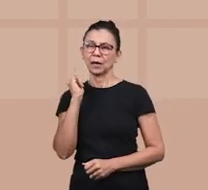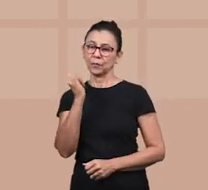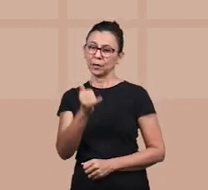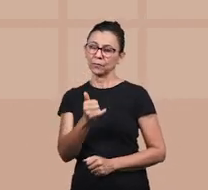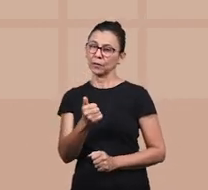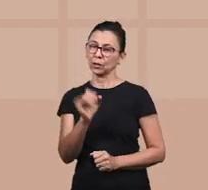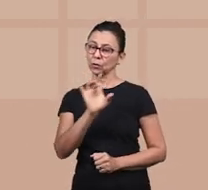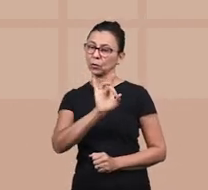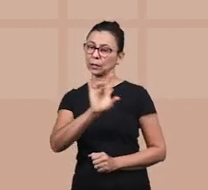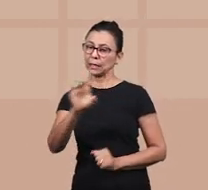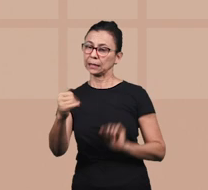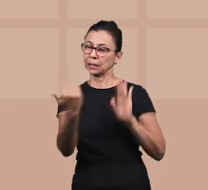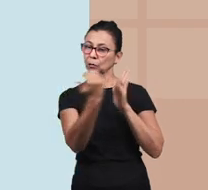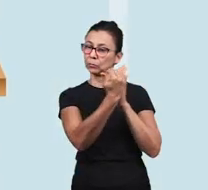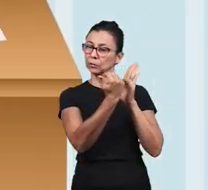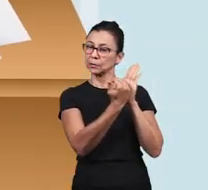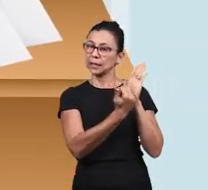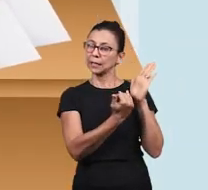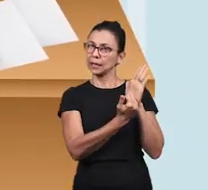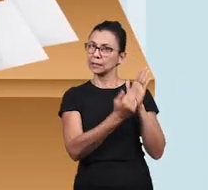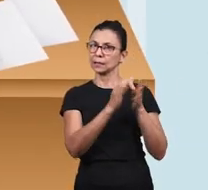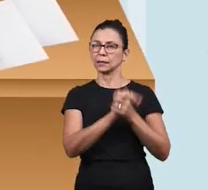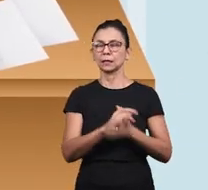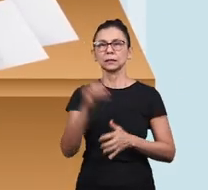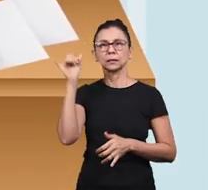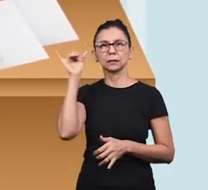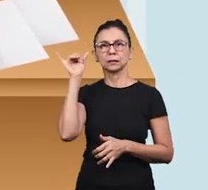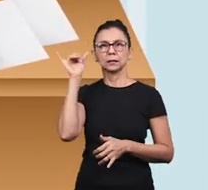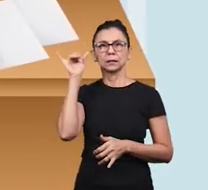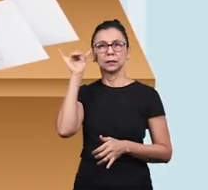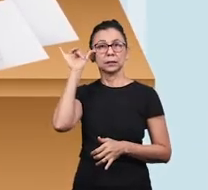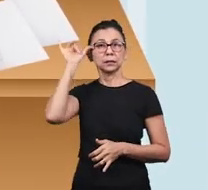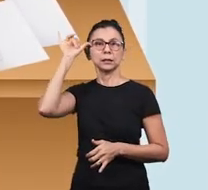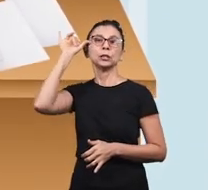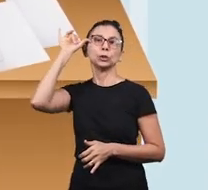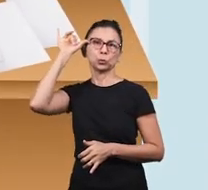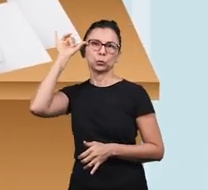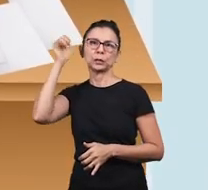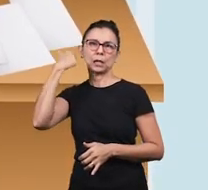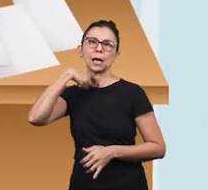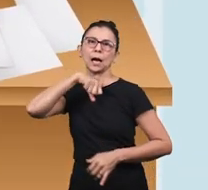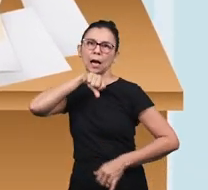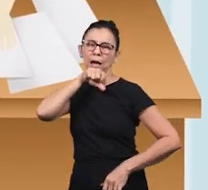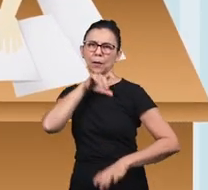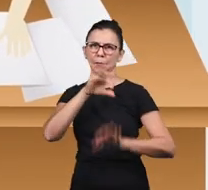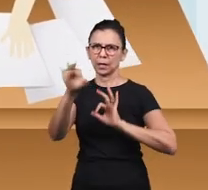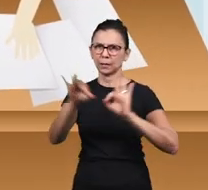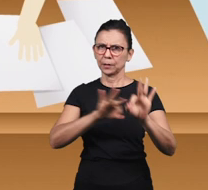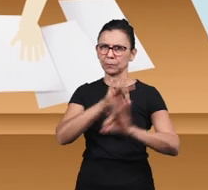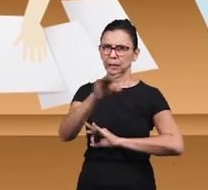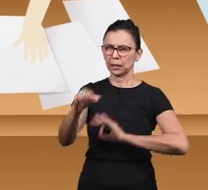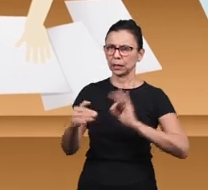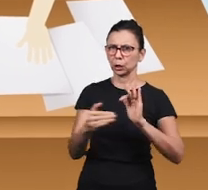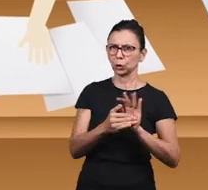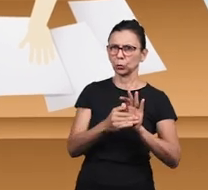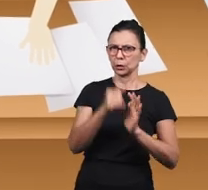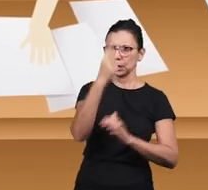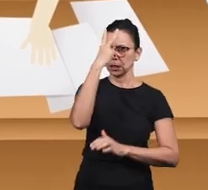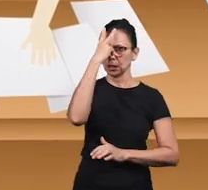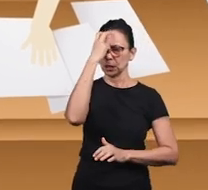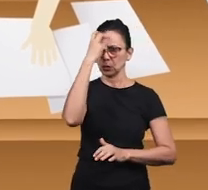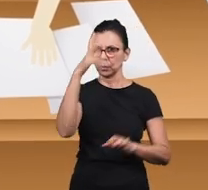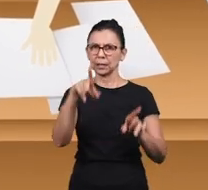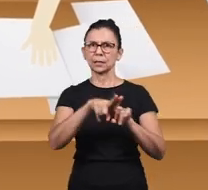chacun fait ses tâches. Pendant que Yuri fait ses tâches, Héloïse fait les siennes. Yuri est réservé un local d'études